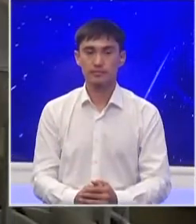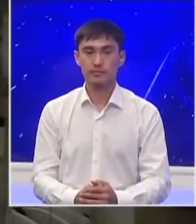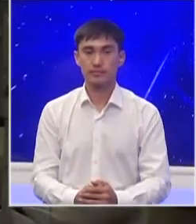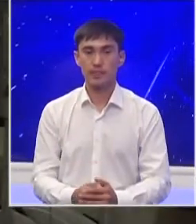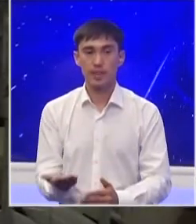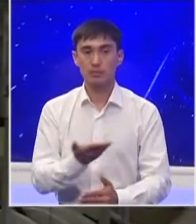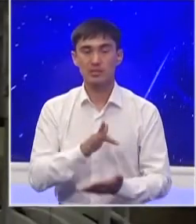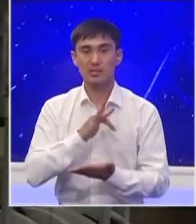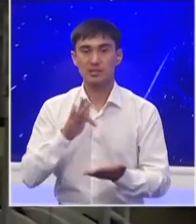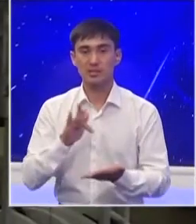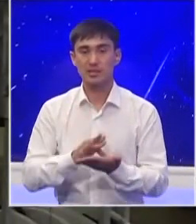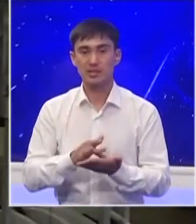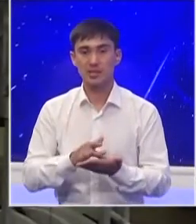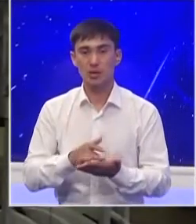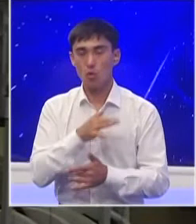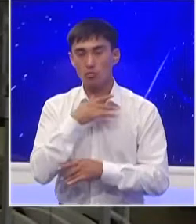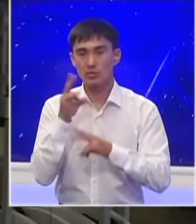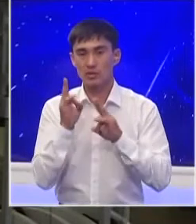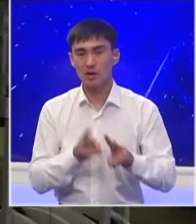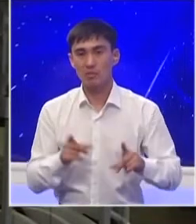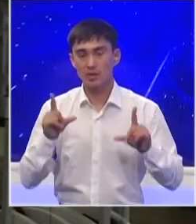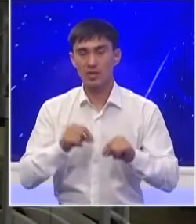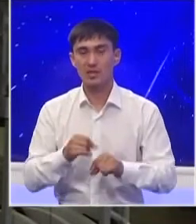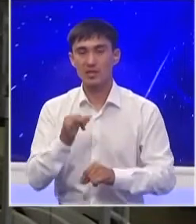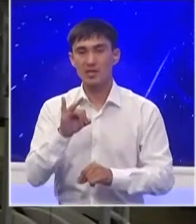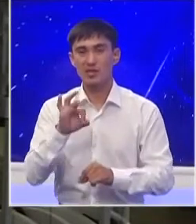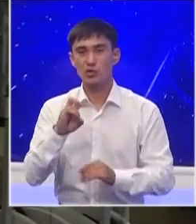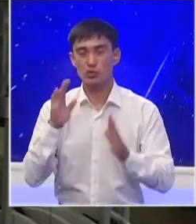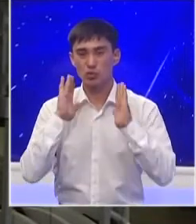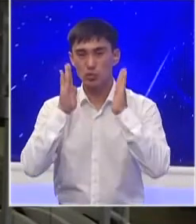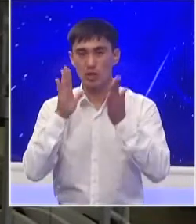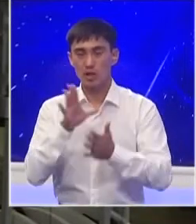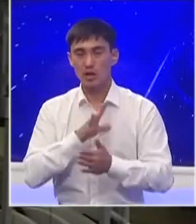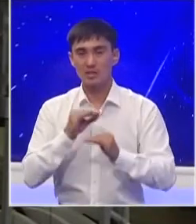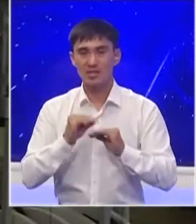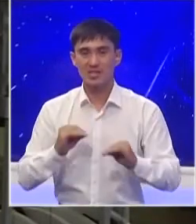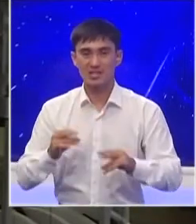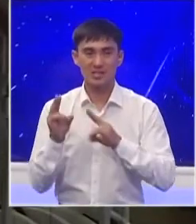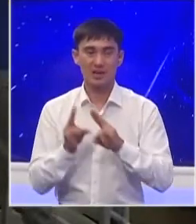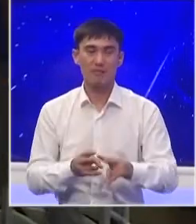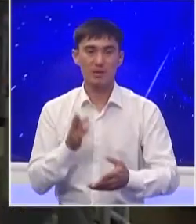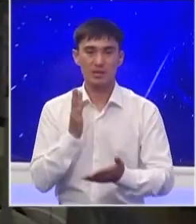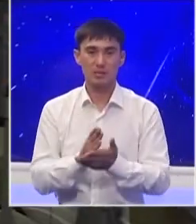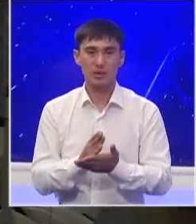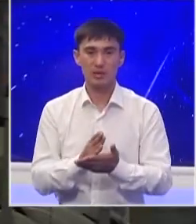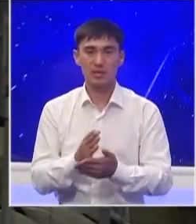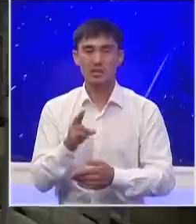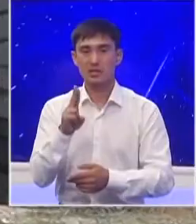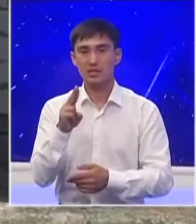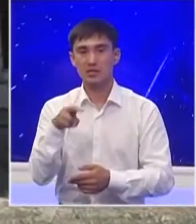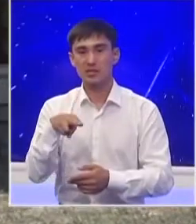Біздің центрға көбінесе травмамен келеді, инсульт алған кісілер келеді, сонымен детский церебральный паралич, ДЦП балалар